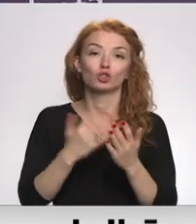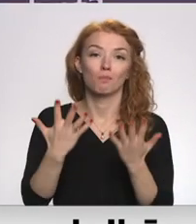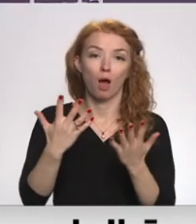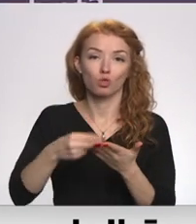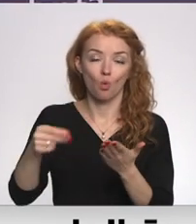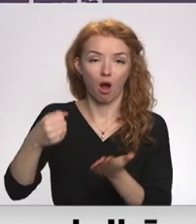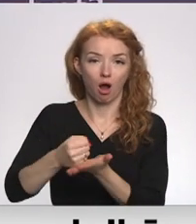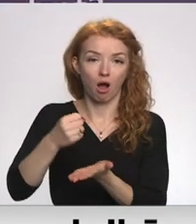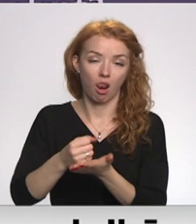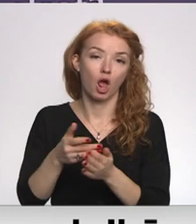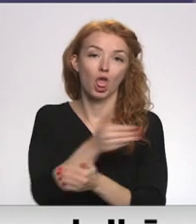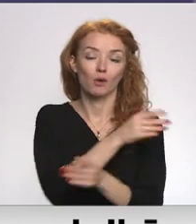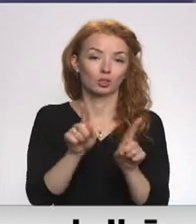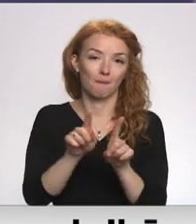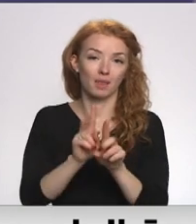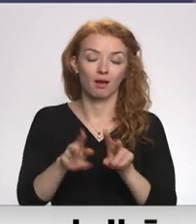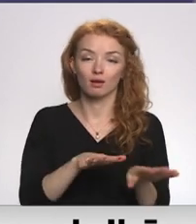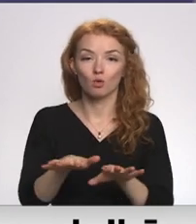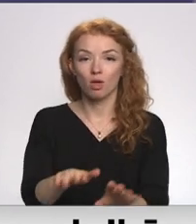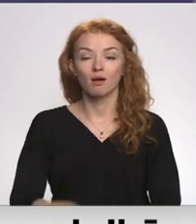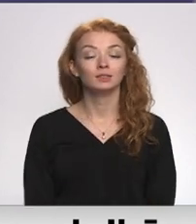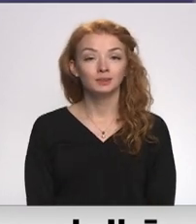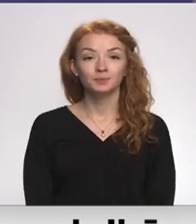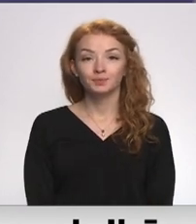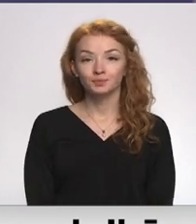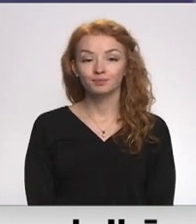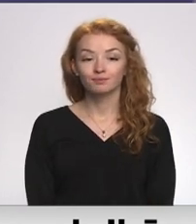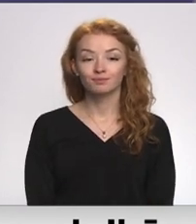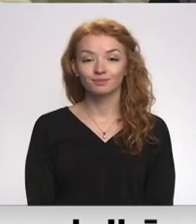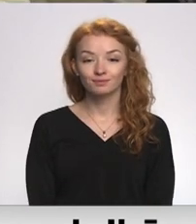vēlētāju uzskaites, kāds darīts iepriekš. Dāvids Frenenfelds, Mārs Jurgensons, Latvijas televīzija.